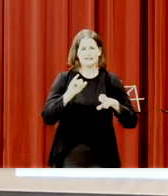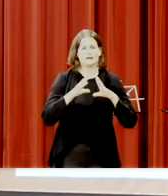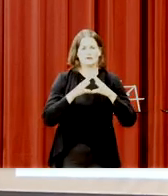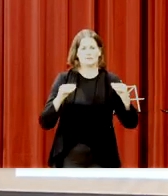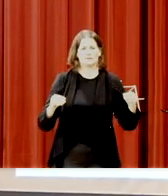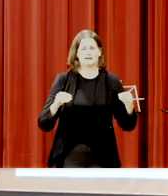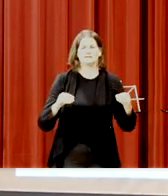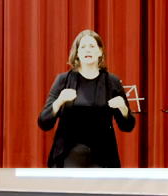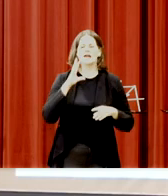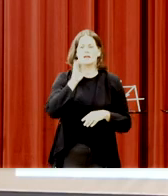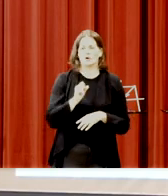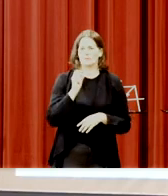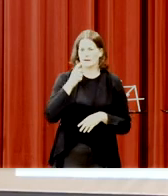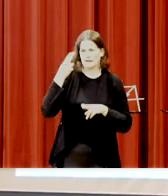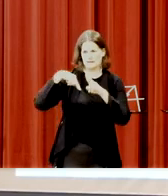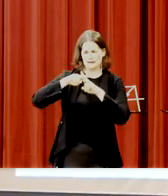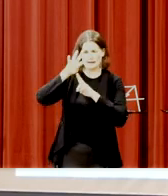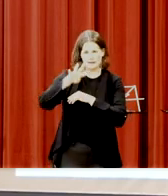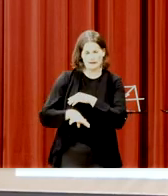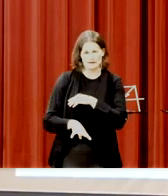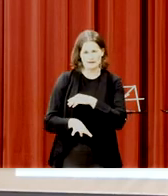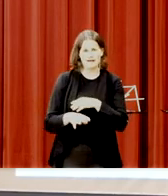Benvinguda.